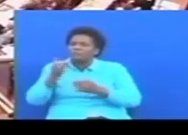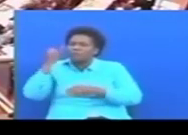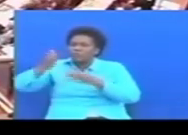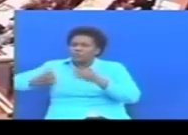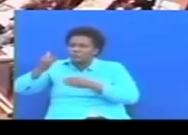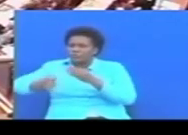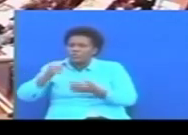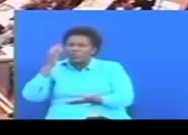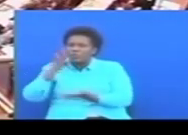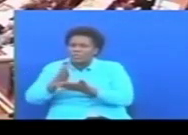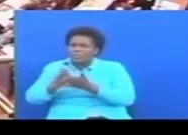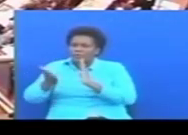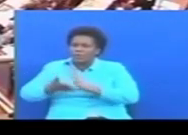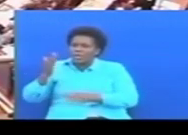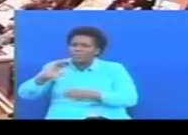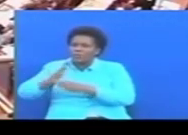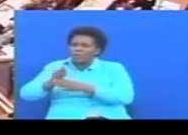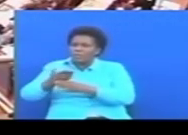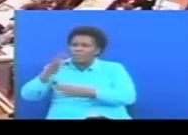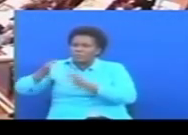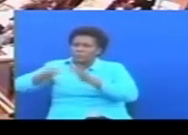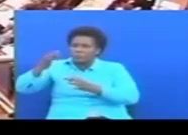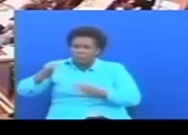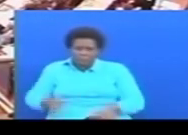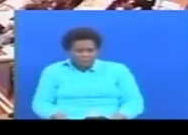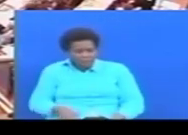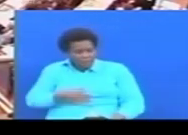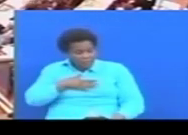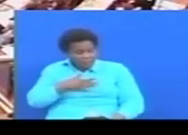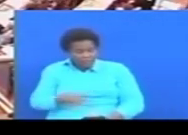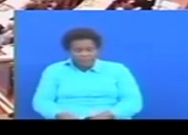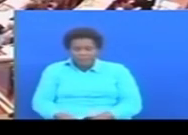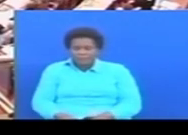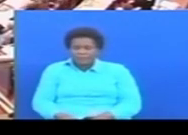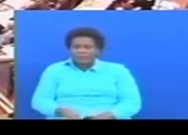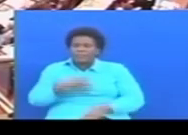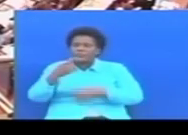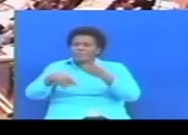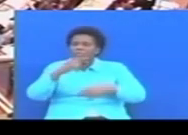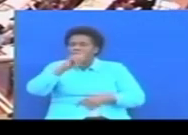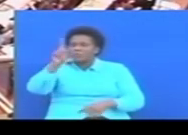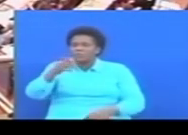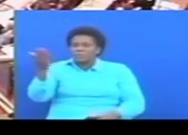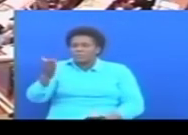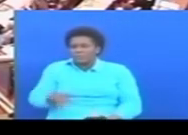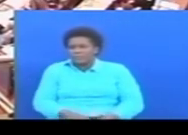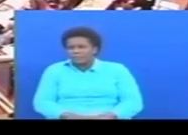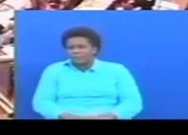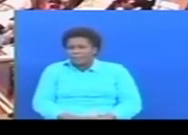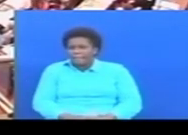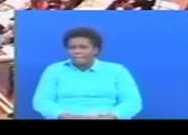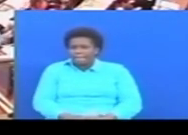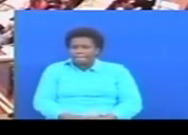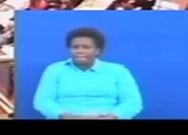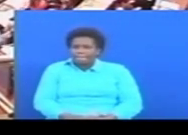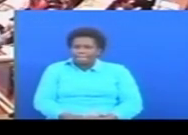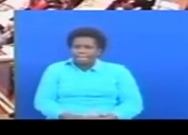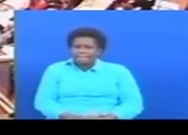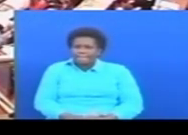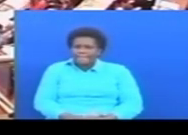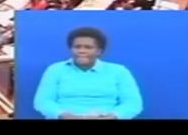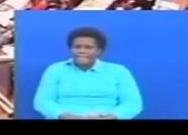Mheshimiwa, tunaendelea na Wizara ya Maji na Umwagiliaji. Mheshimiwa, na Mheshimiwa Suzana Chogisasi Mgono